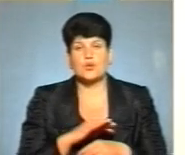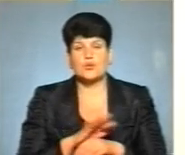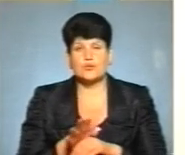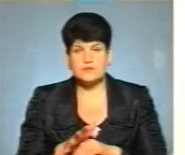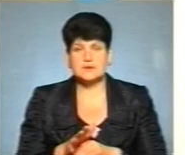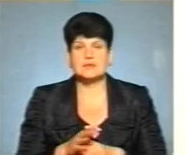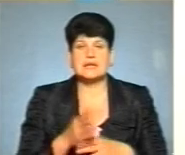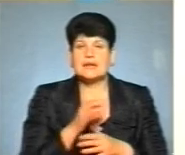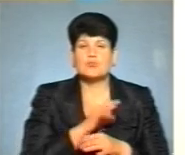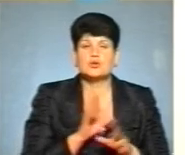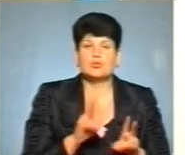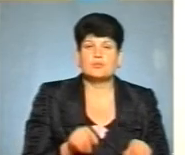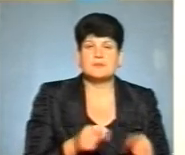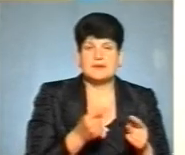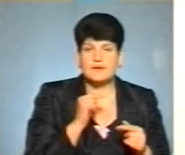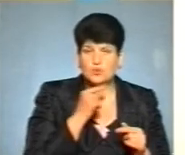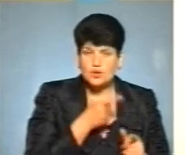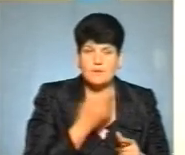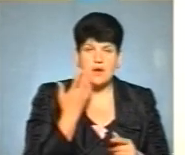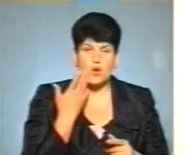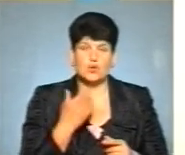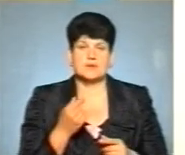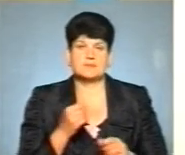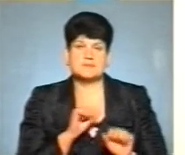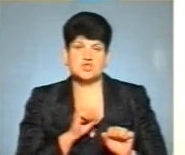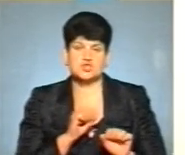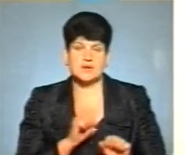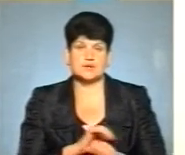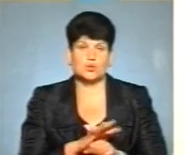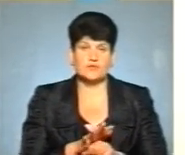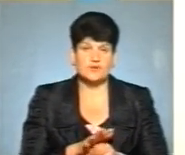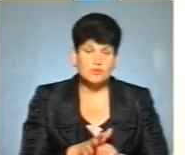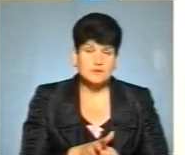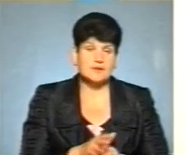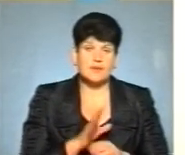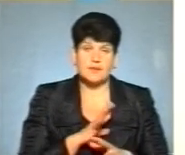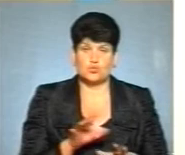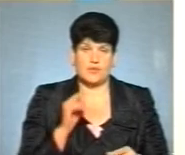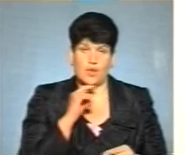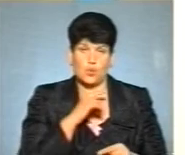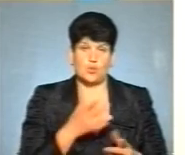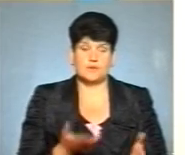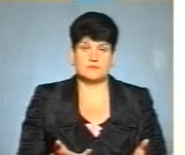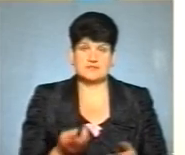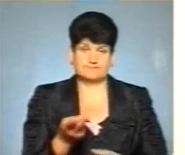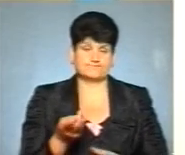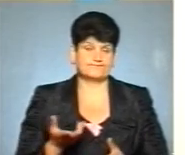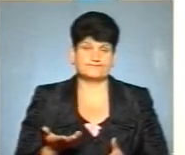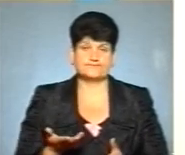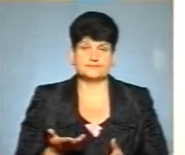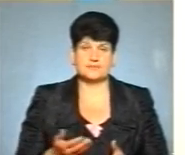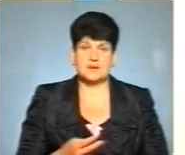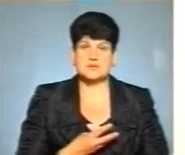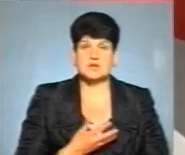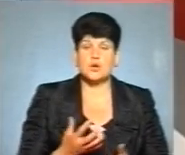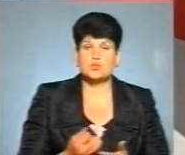захищати фанатично ковід, то в нас економіки теж не буде, і нам не буде за що захищати. Це насправді дві речі, які йдуть паралельно. Бажаю успіху